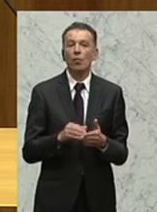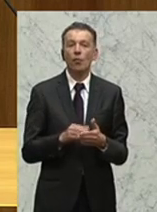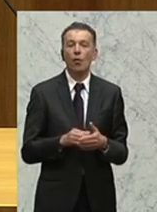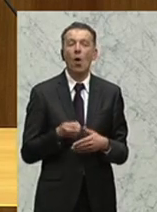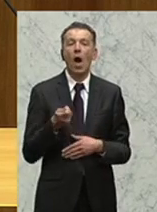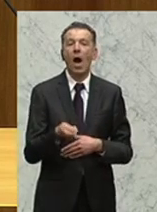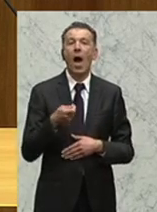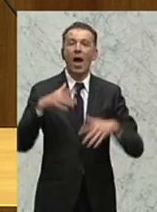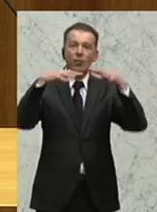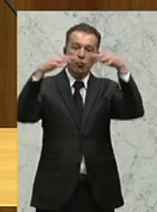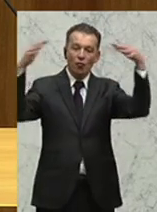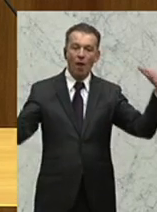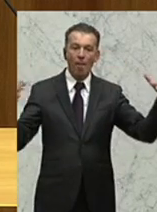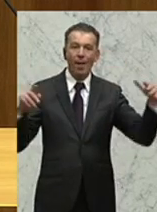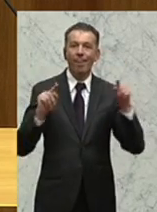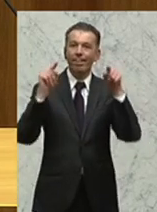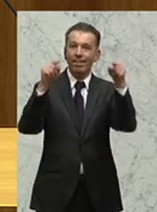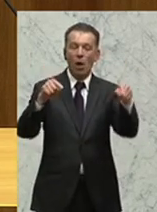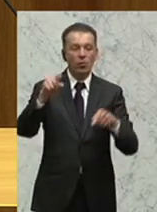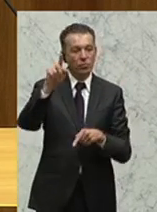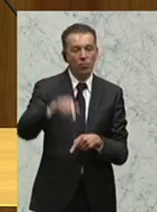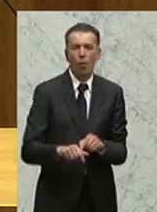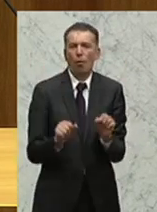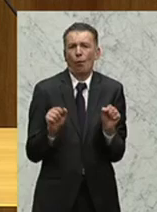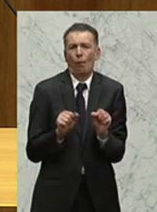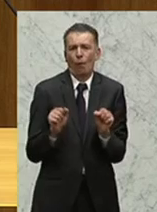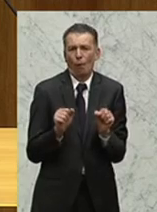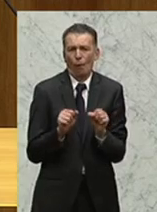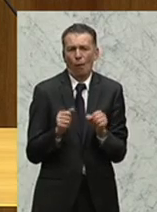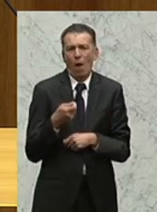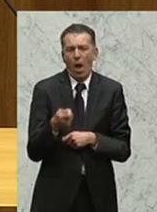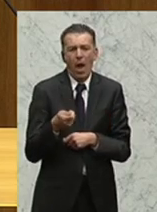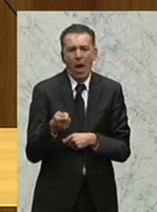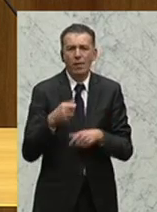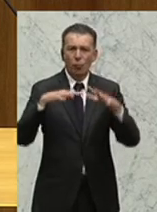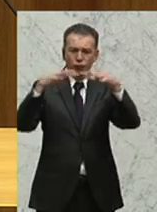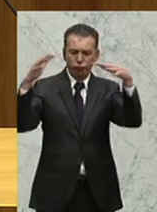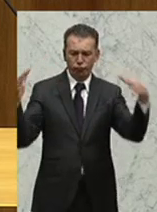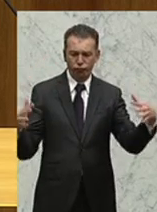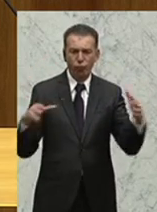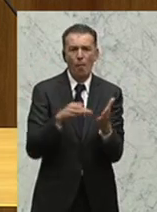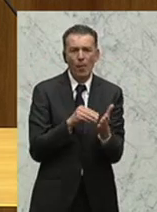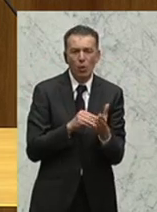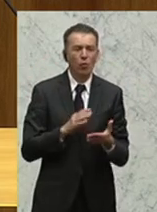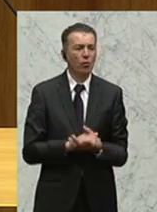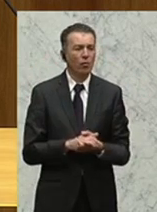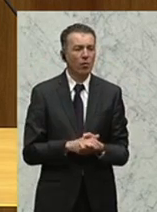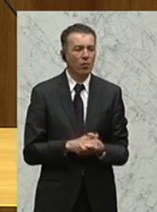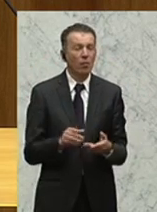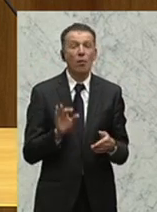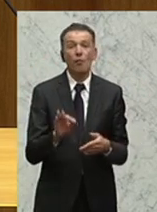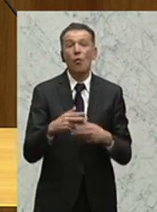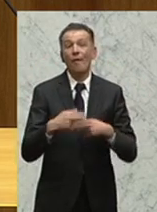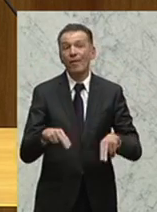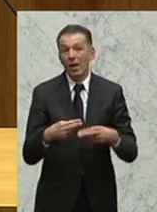Heizschwammerl. Wenn man diese rausstellt in den Monaten, wo man eben diese Heizschwammerl benutzen muss oder einschalten muss, dann ist das